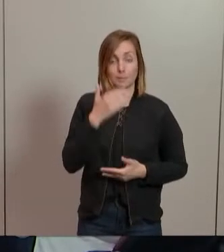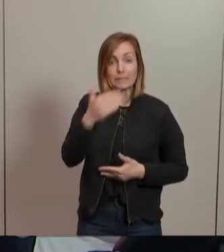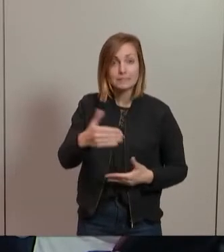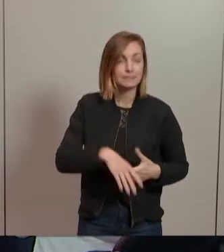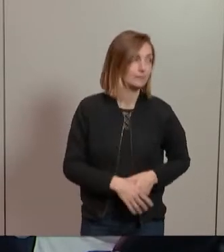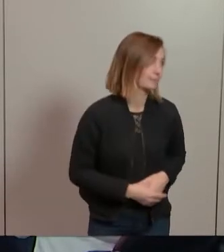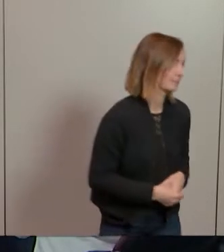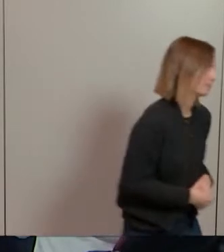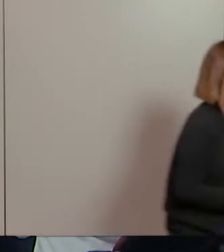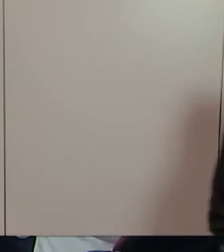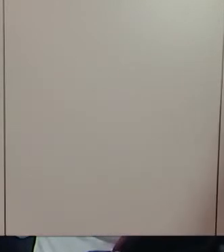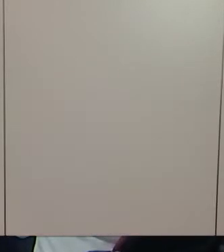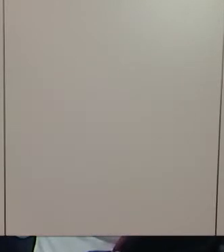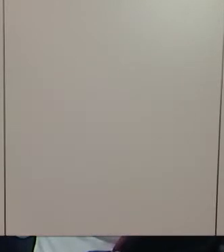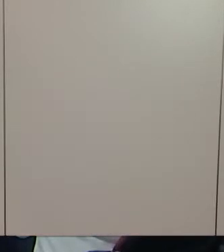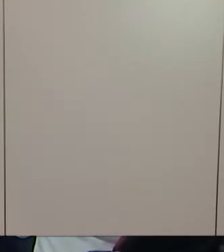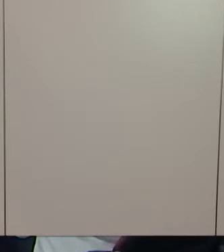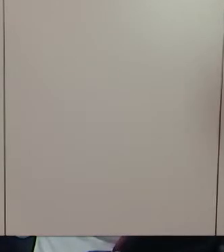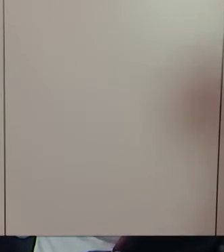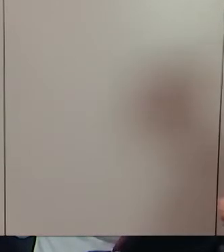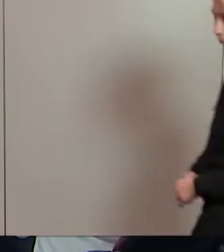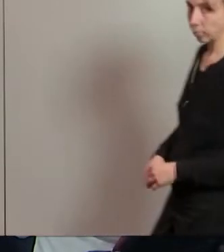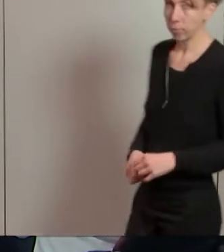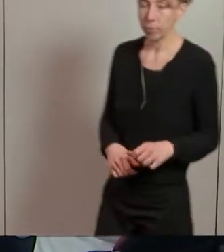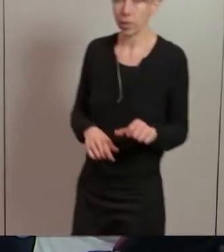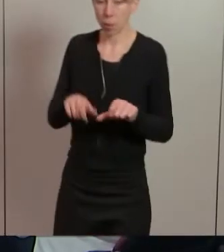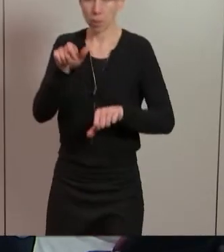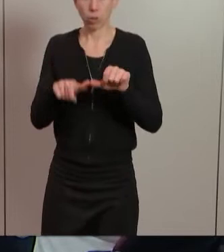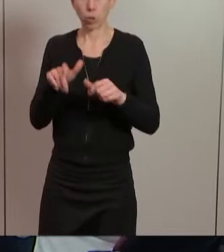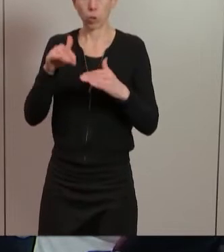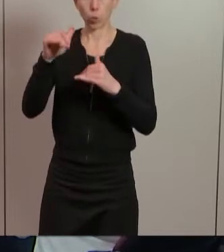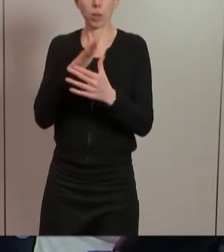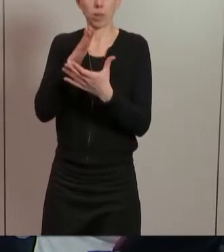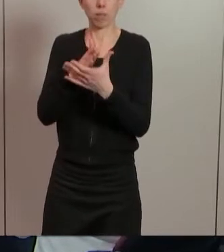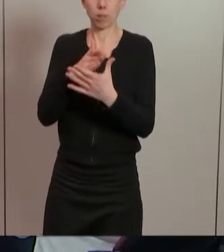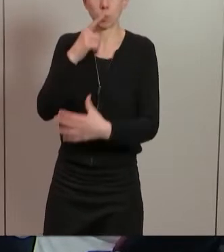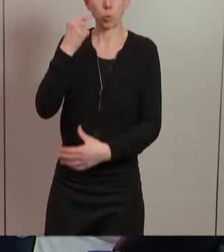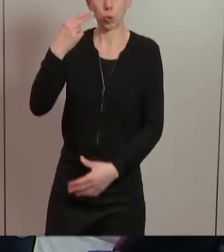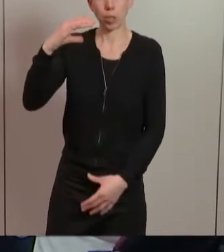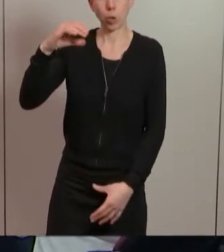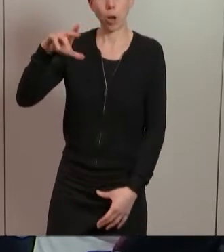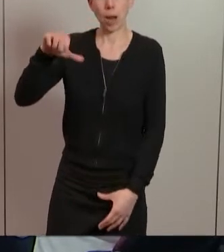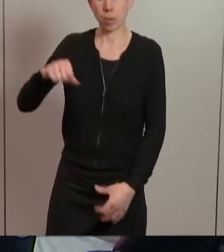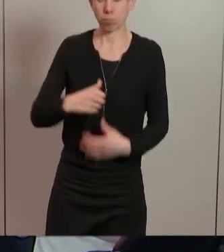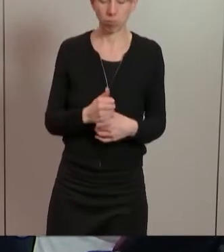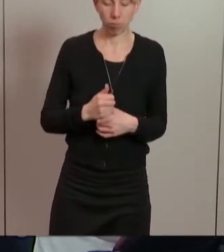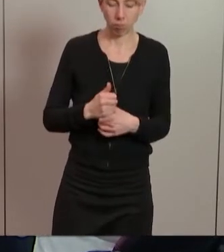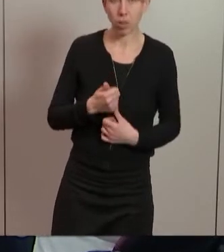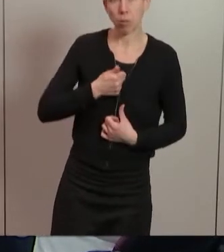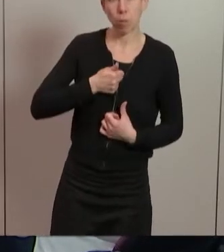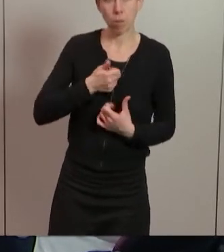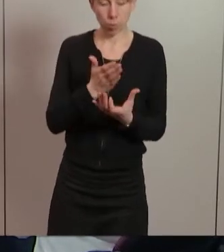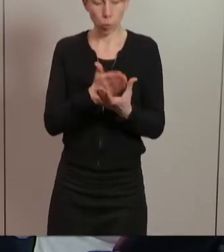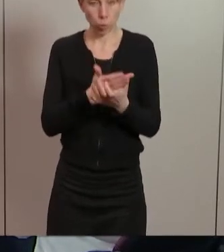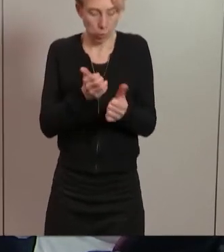Merci. Y a-t-il des interventions concernant cette délibération ? Monsieur Nicolas. Je n'ai pas suivi ce dossier